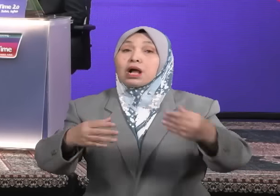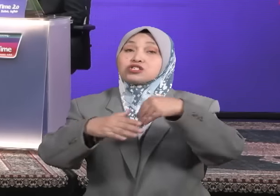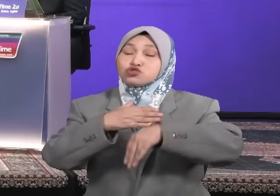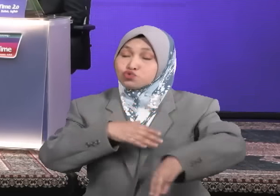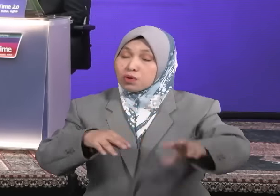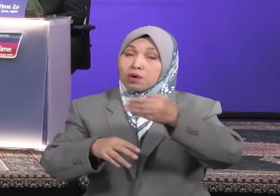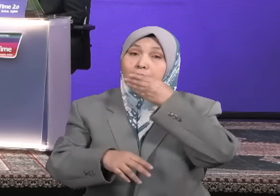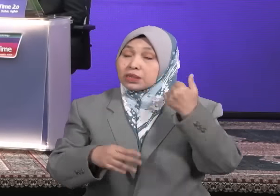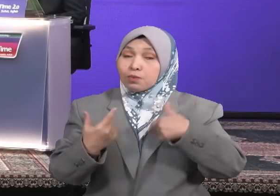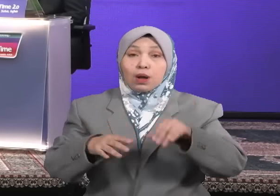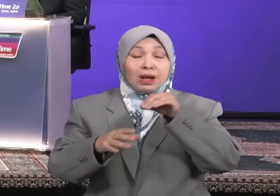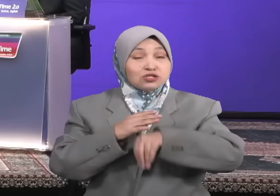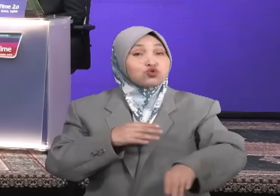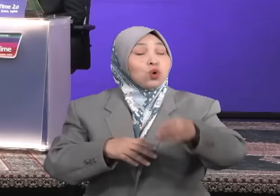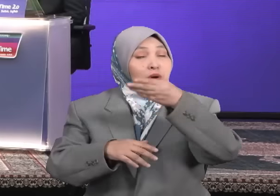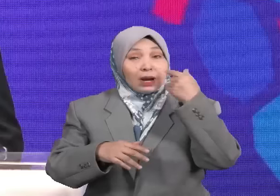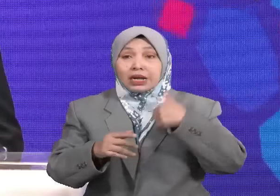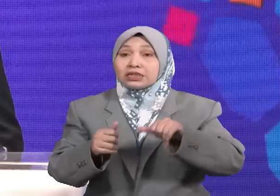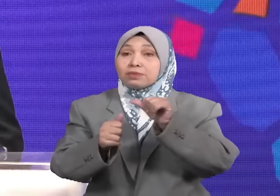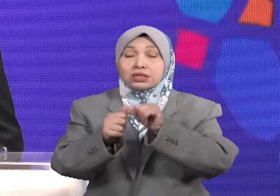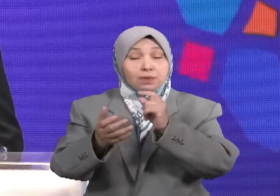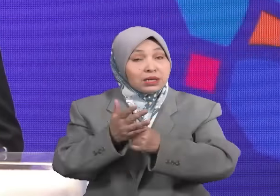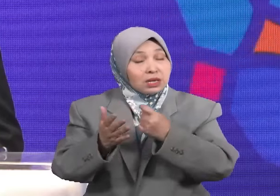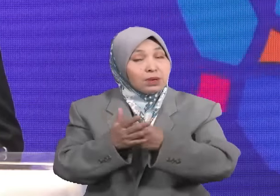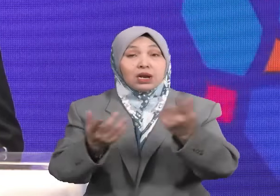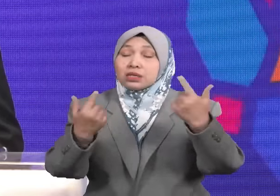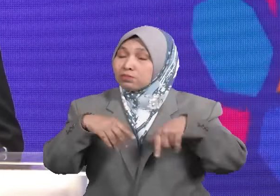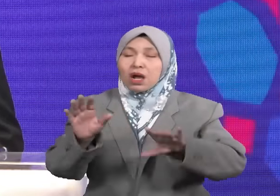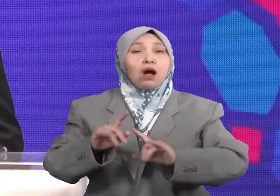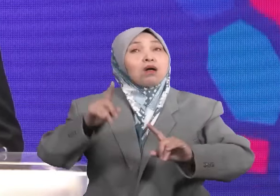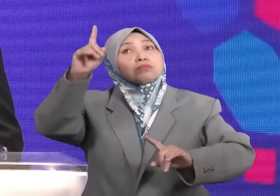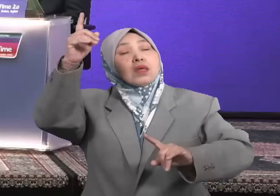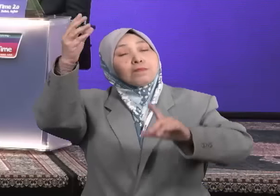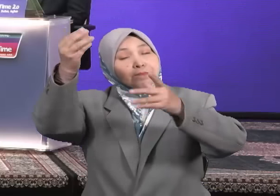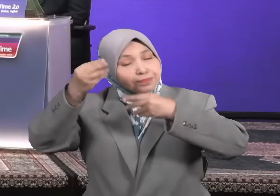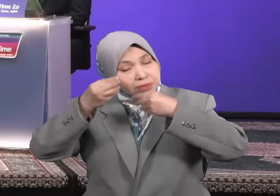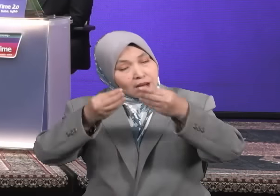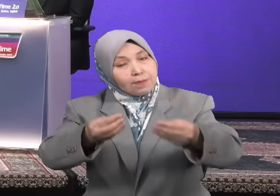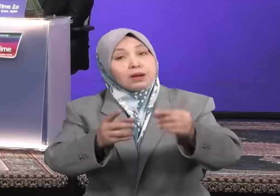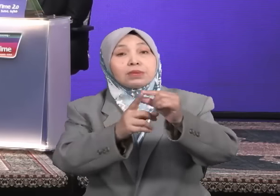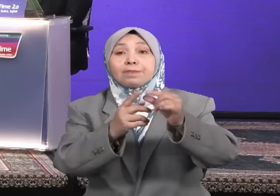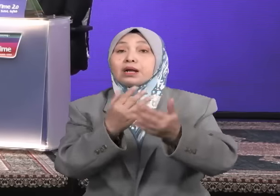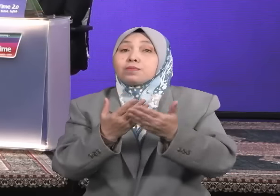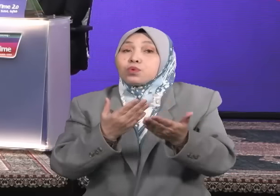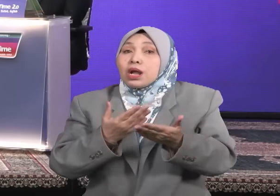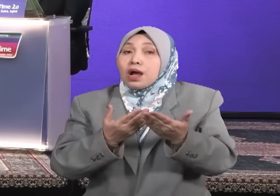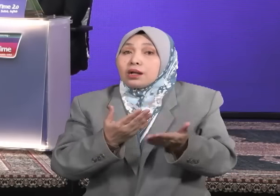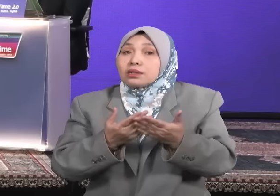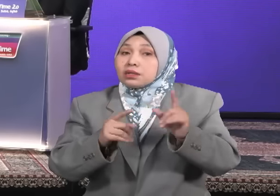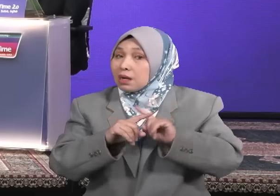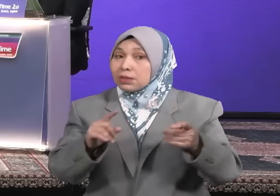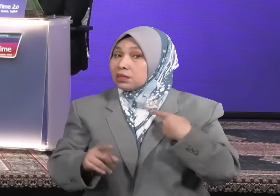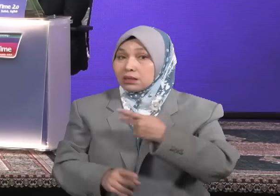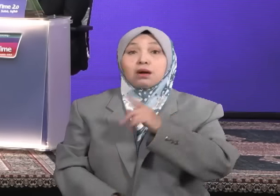Bukan masa Ramadan baru tiba-tiba iman terus meningkat, tak, ya. Allah beri apa istilahnya, kemudahan, ya. Tetapi